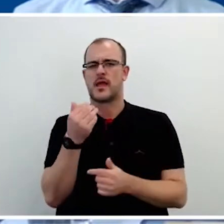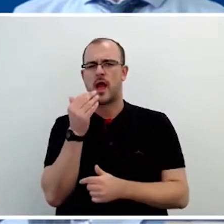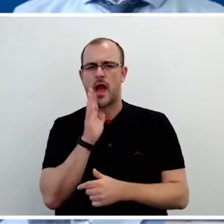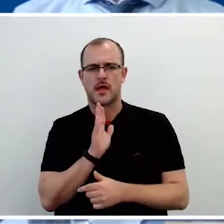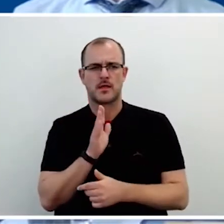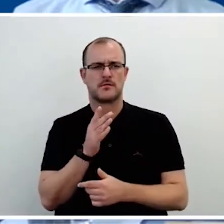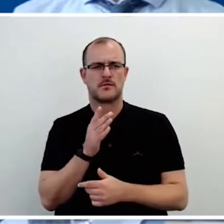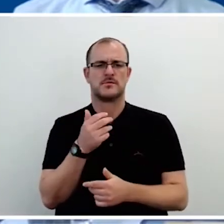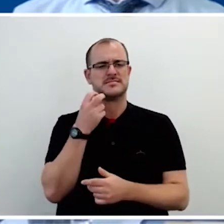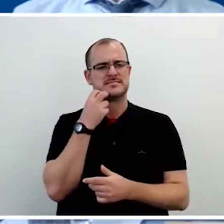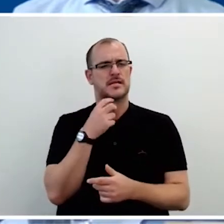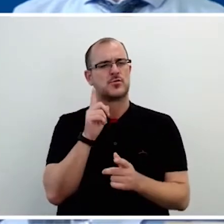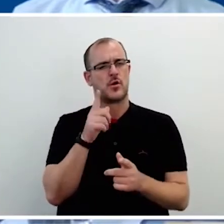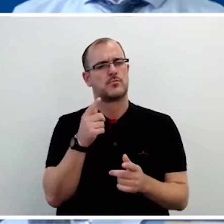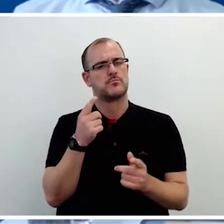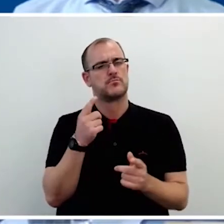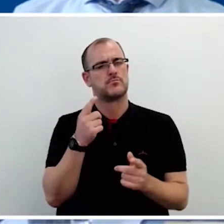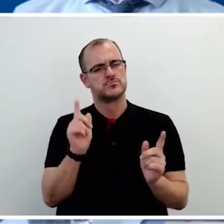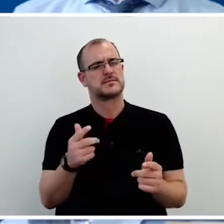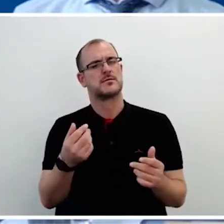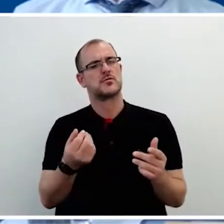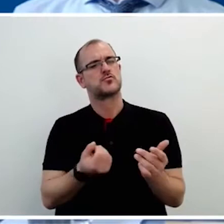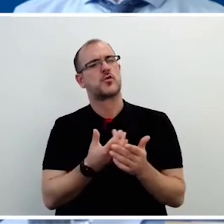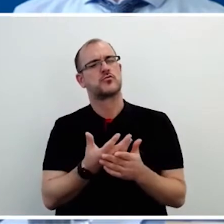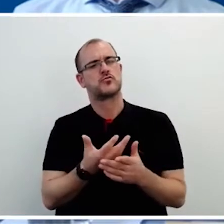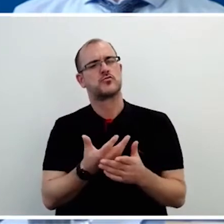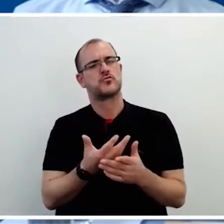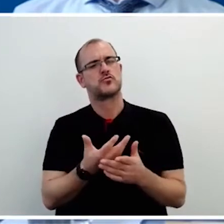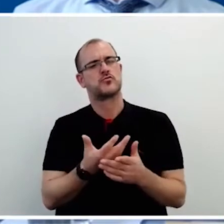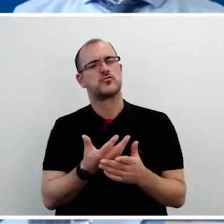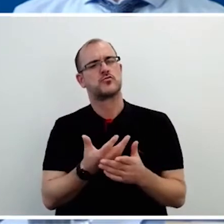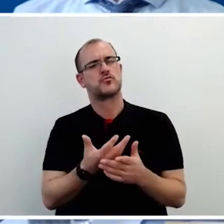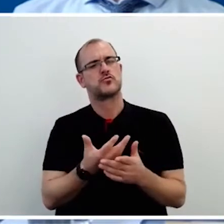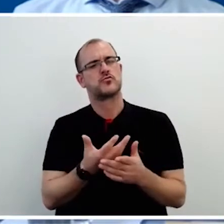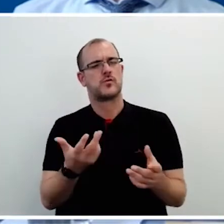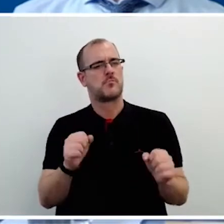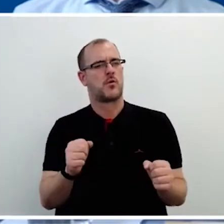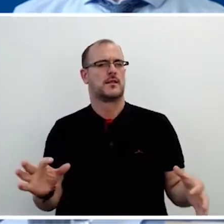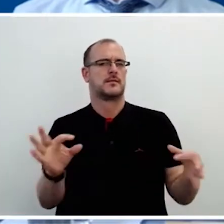und die Senioren und Senioren, die dann an Kultur und